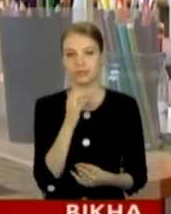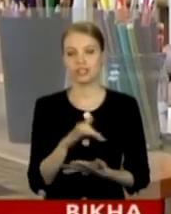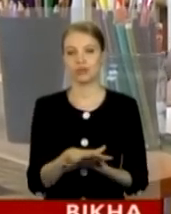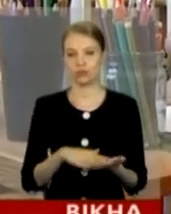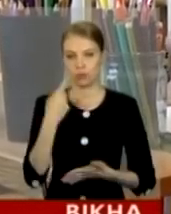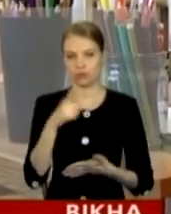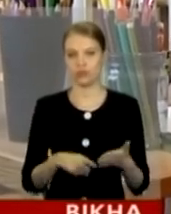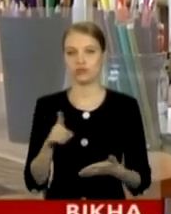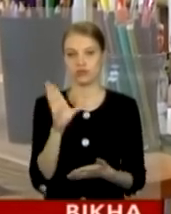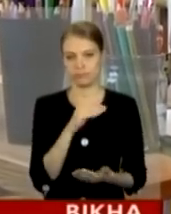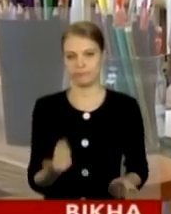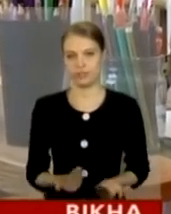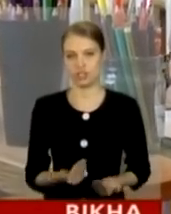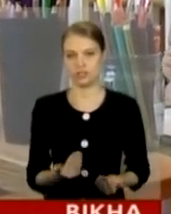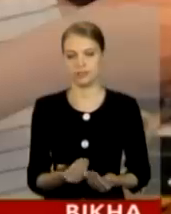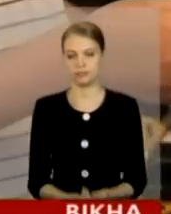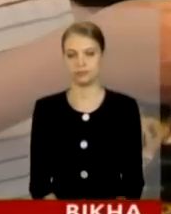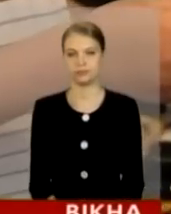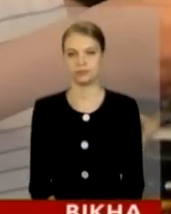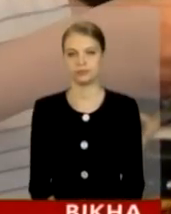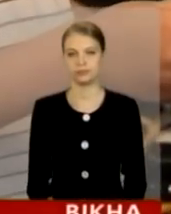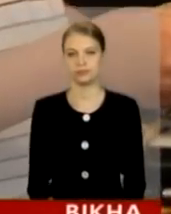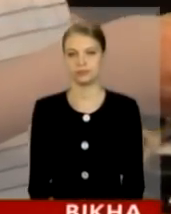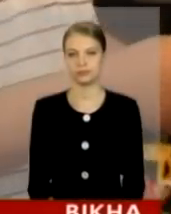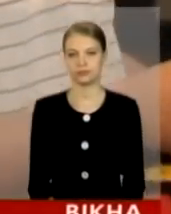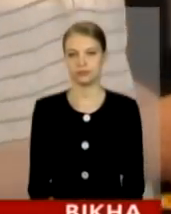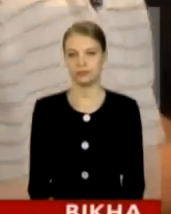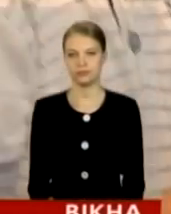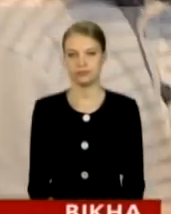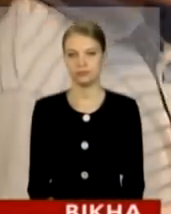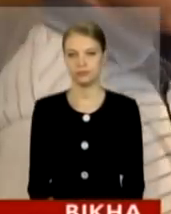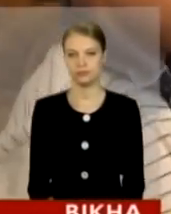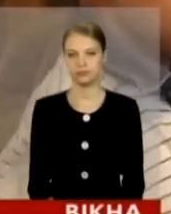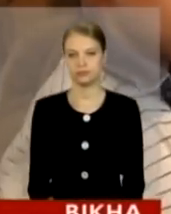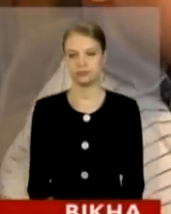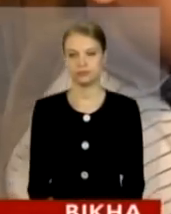продовжує вірити, що виживе попри все. Галина Сергієва, Олександр Гідкович, програма «Вікна», СТБ.